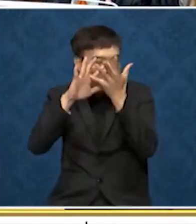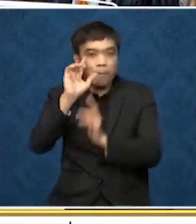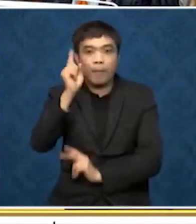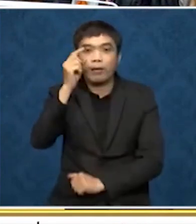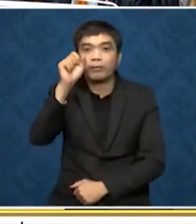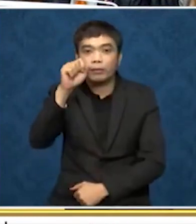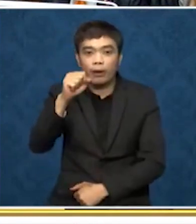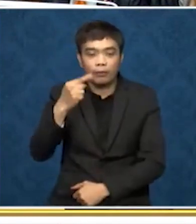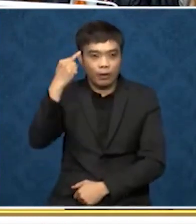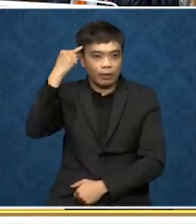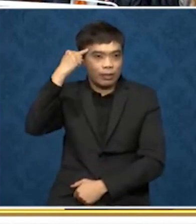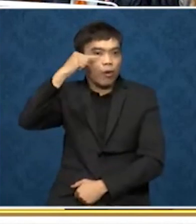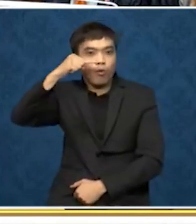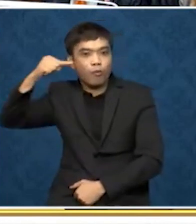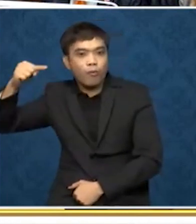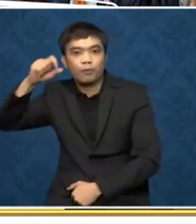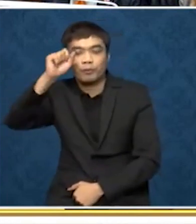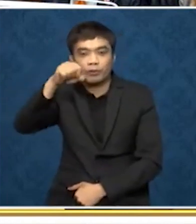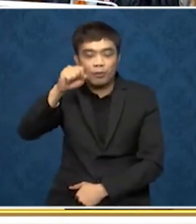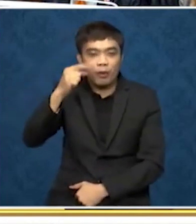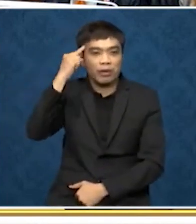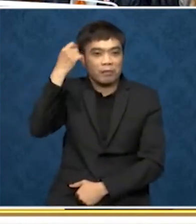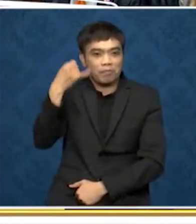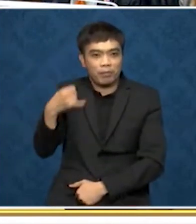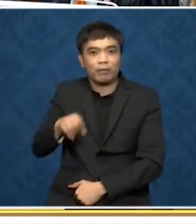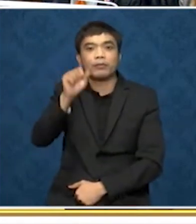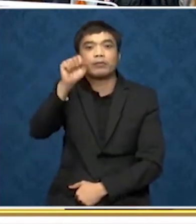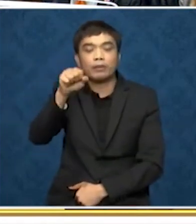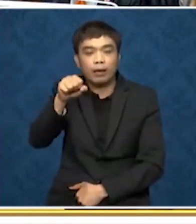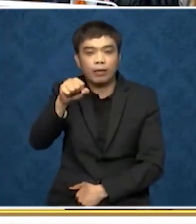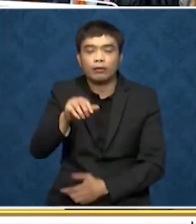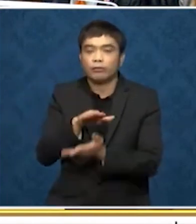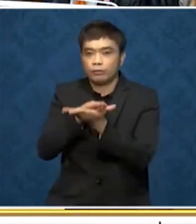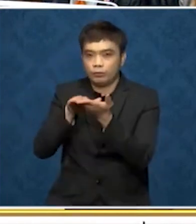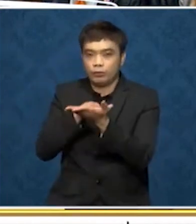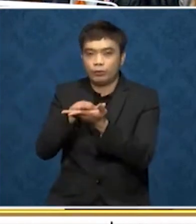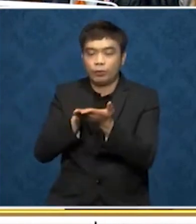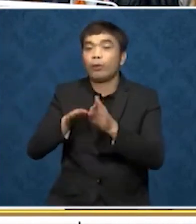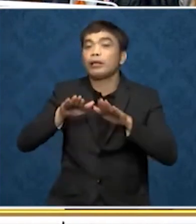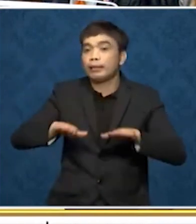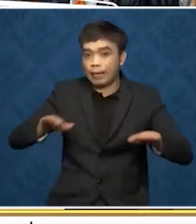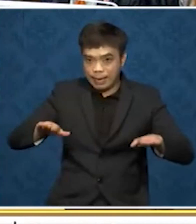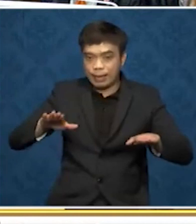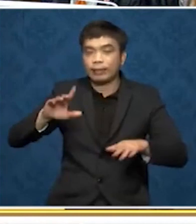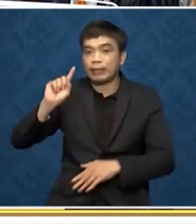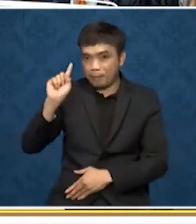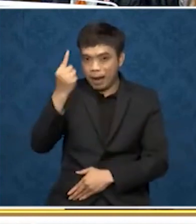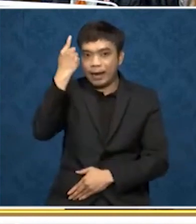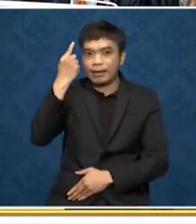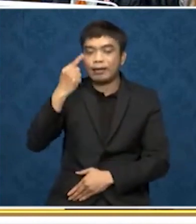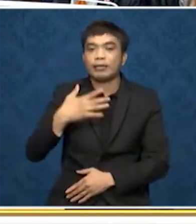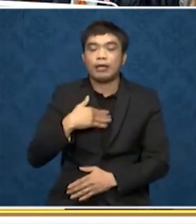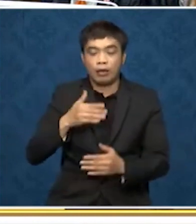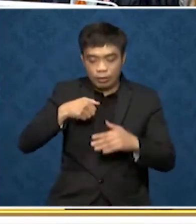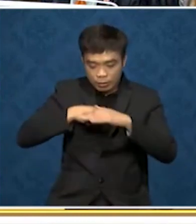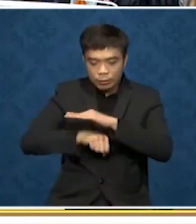ความคิดความเข้าใจที่เขามีเป็นความคิดความเข้าใจที่ผิดๆบ้างขอโทษนะคะเด็กสมัยนี้เติบโตมาพร้อมกับ